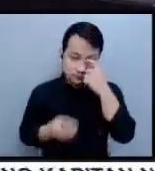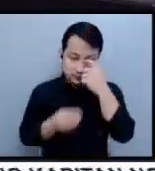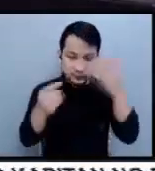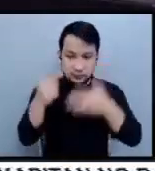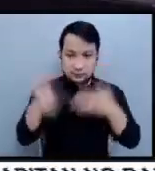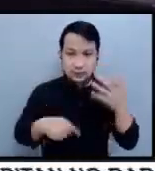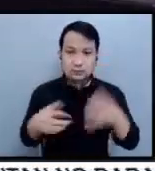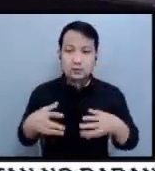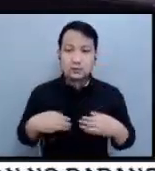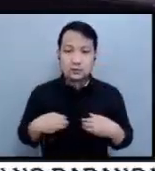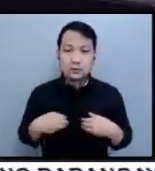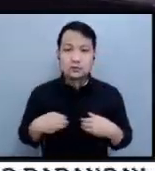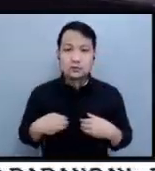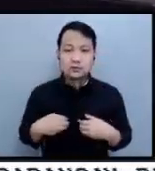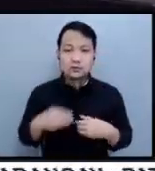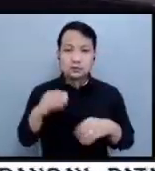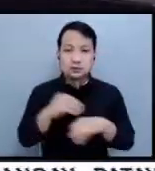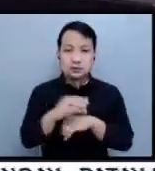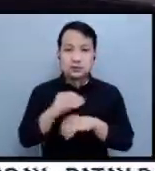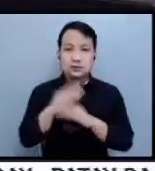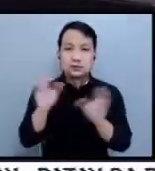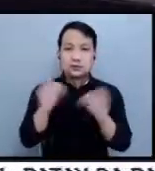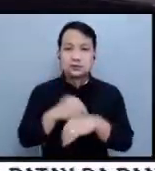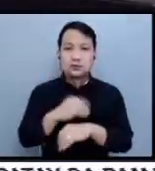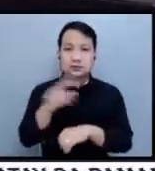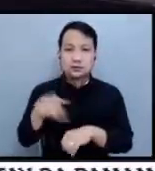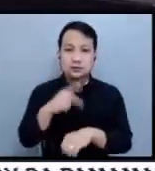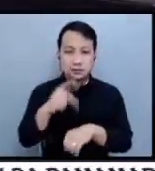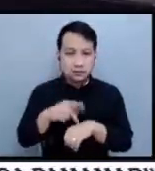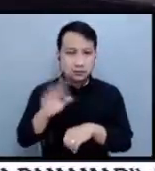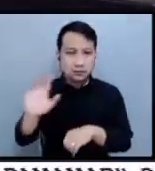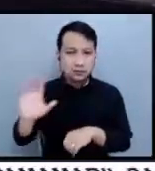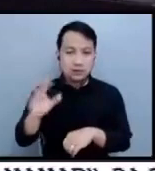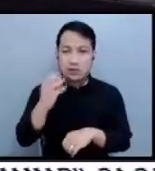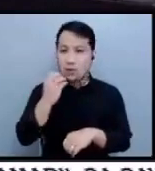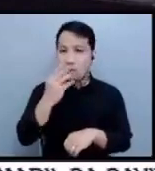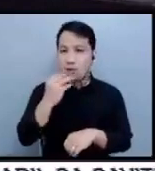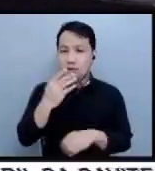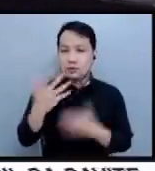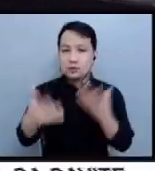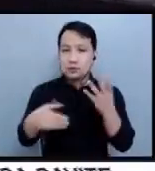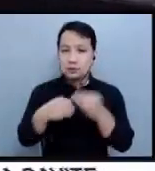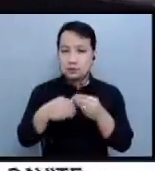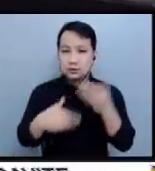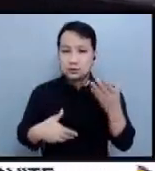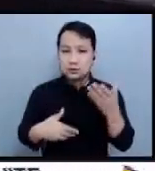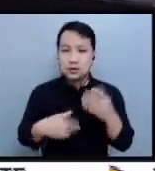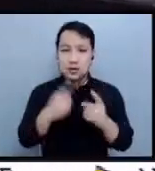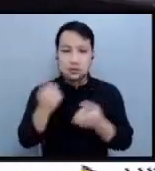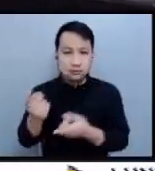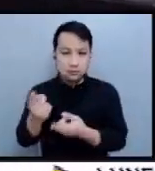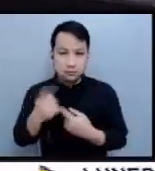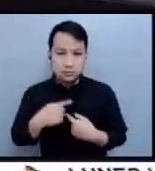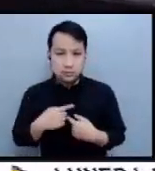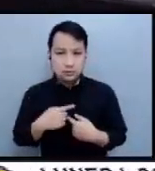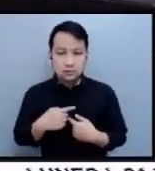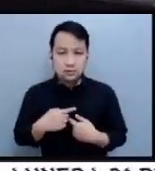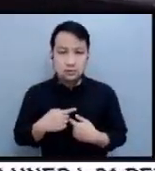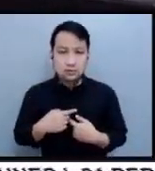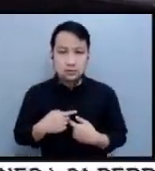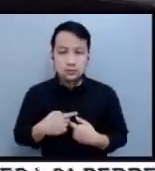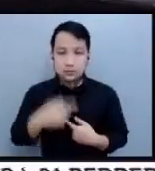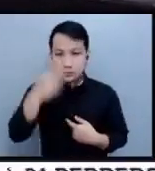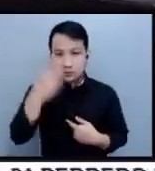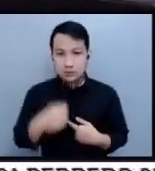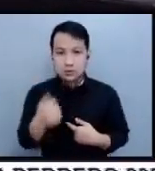Nakatanggap ang consular office ng Pilipinas sa Hong Kong sa mga report na pinatutulog ng mga employer